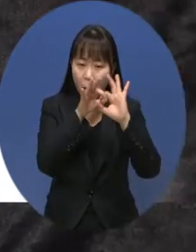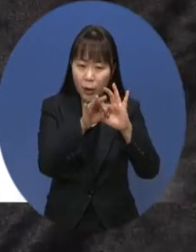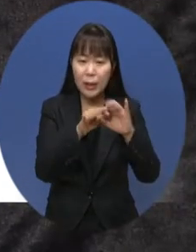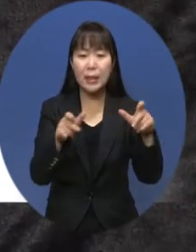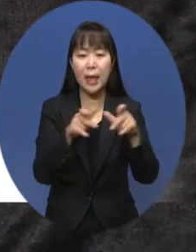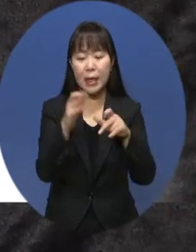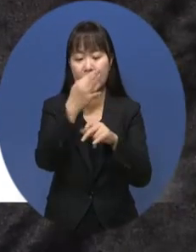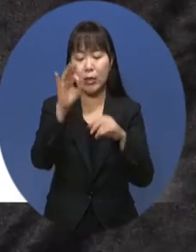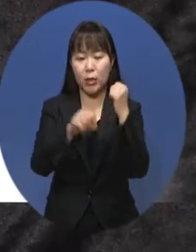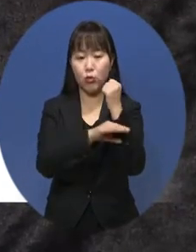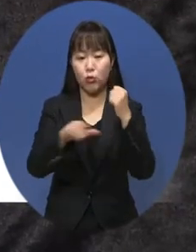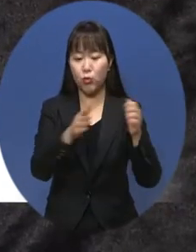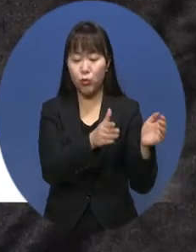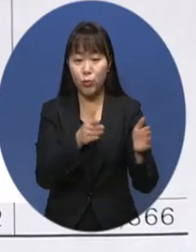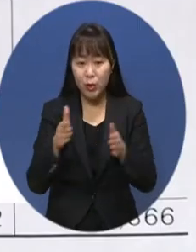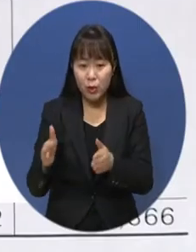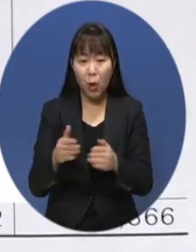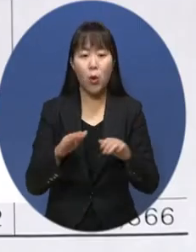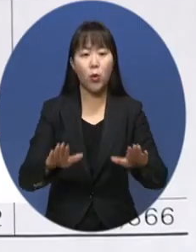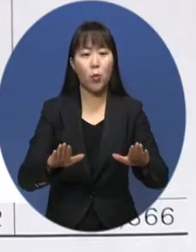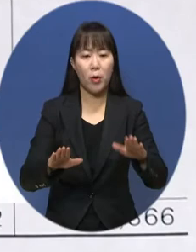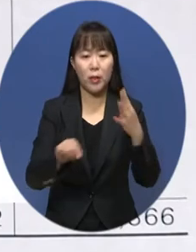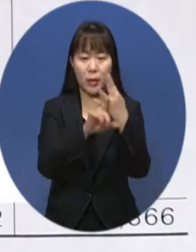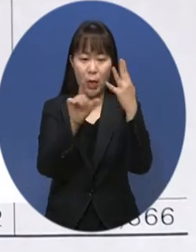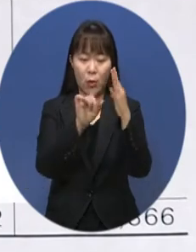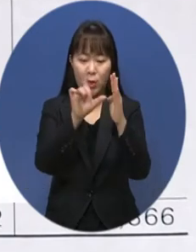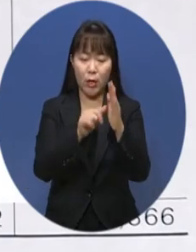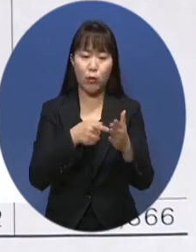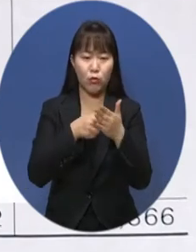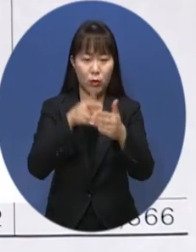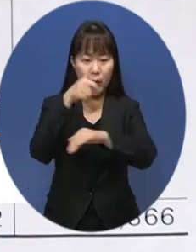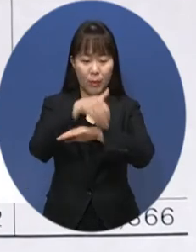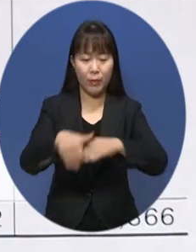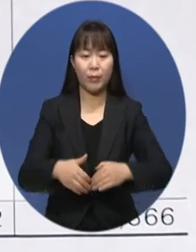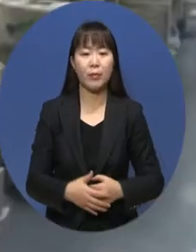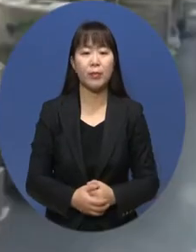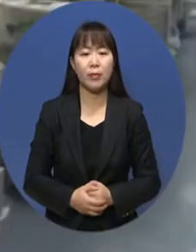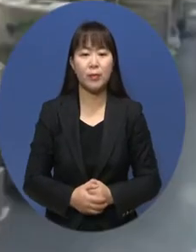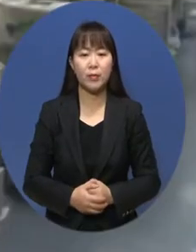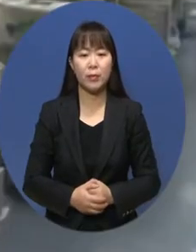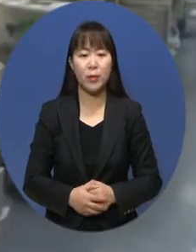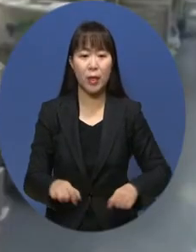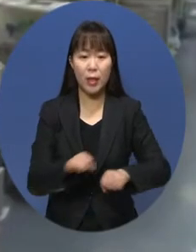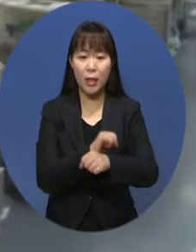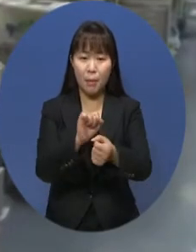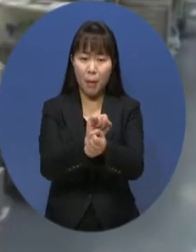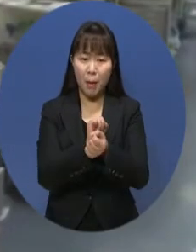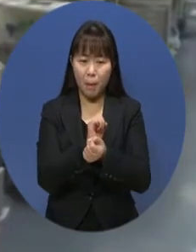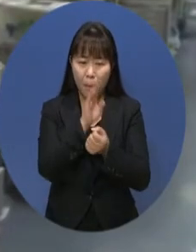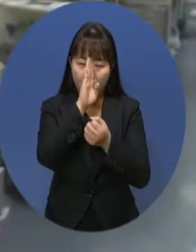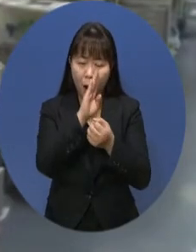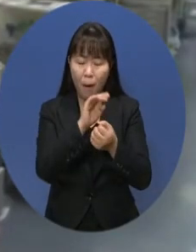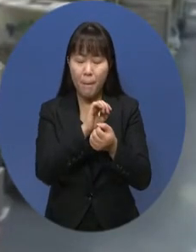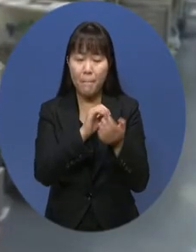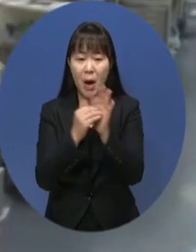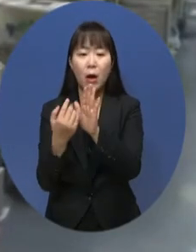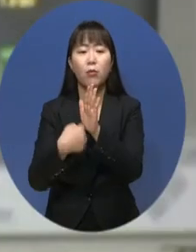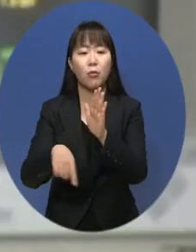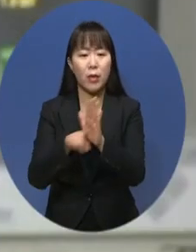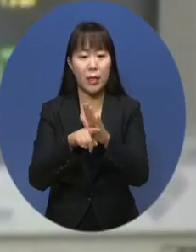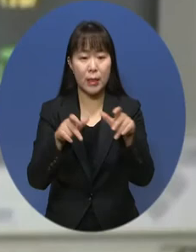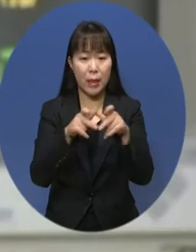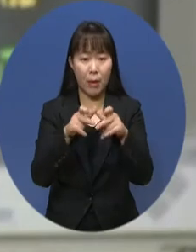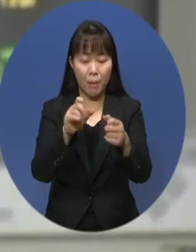창해 인정 기준을 마련해 오는 4월 추진한다는 계획입니다 특히 감염병 대응을 위해 장애인 확진